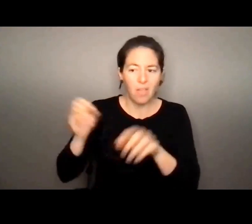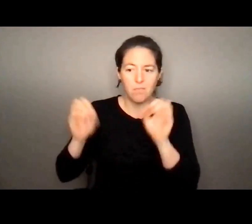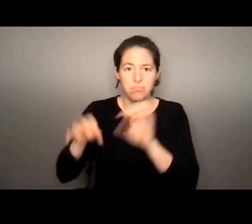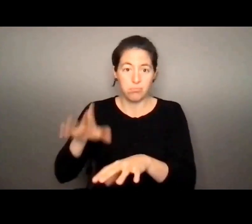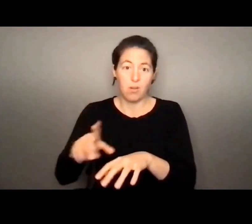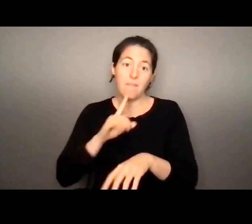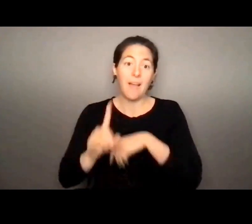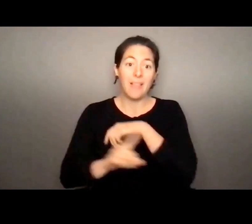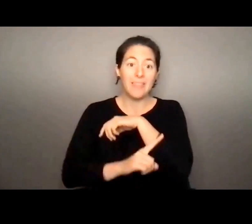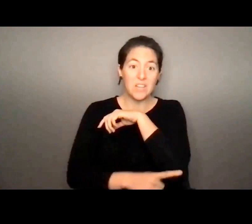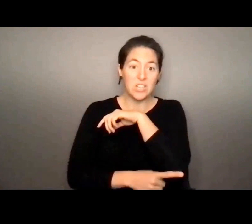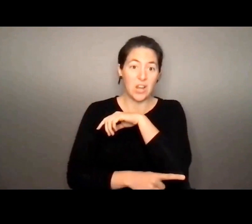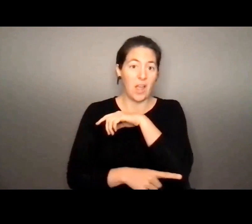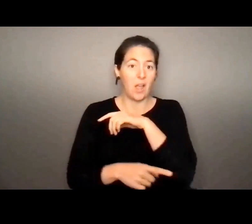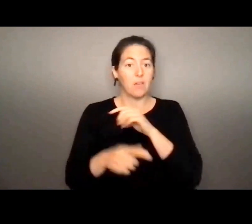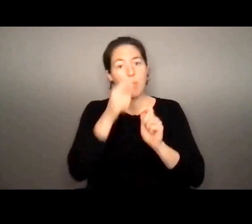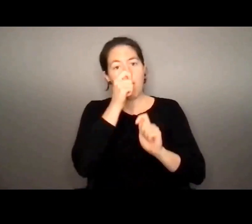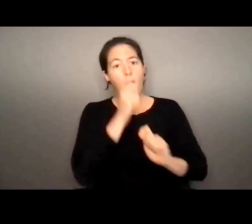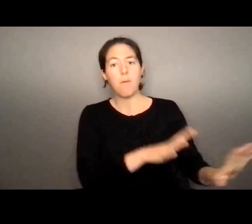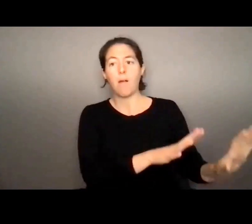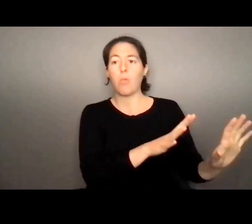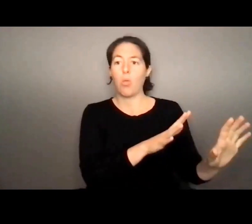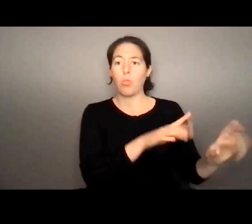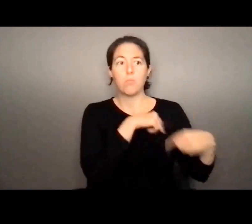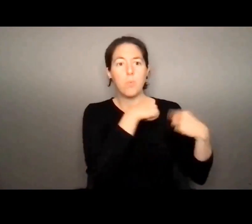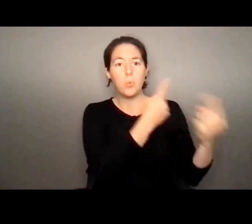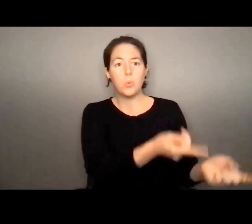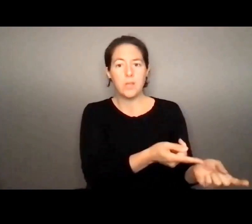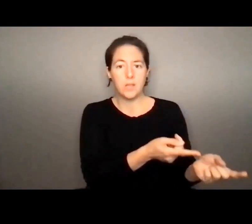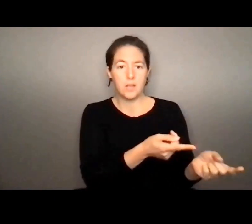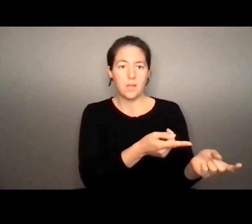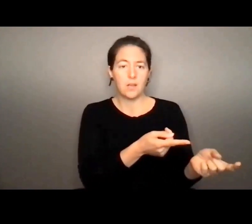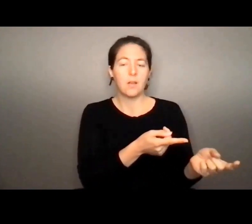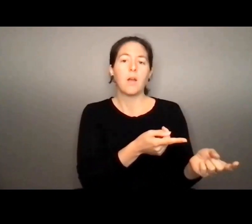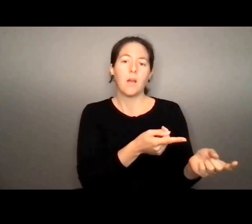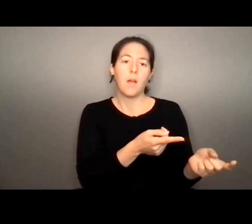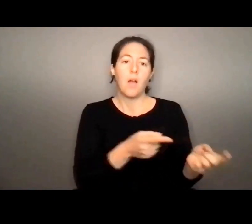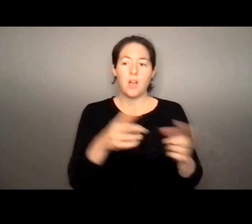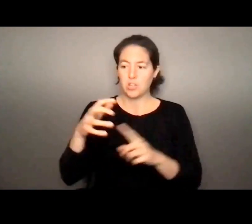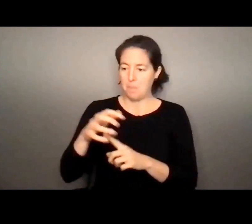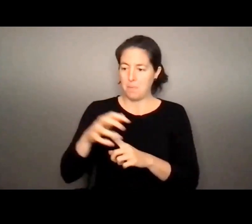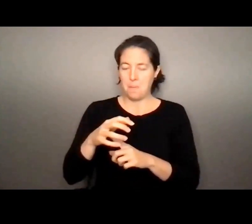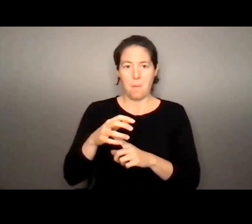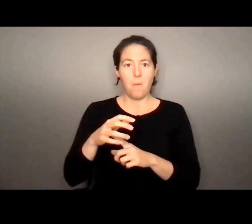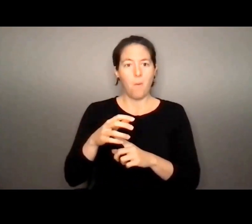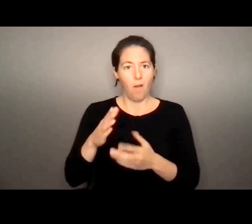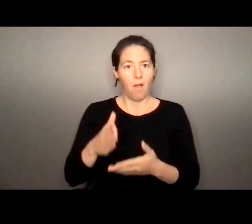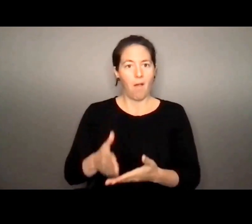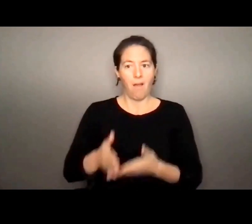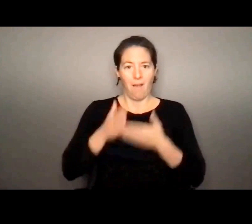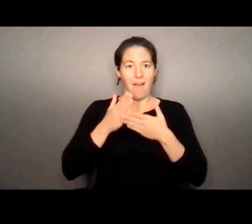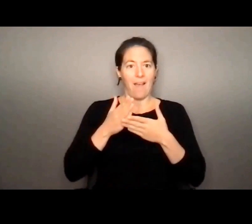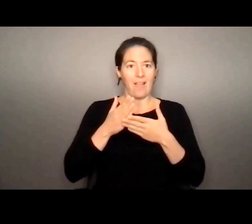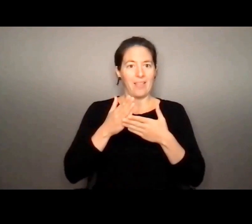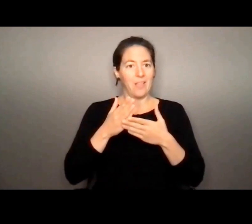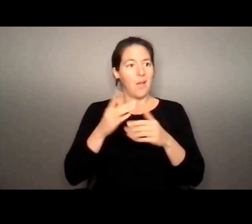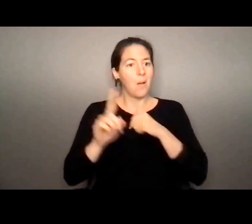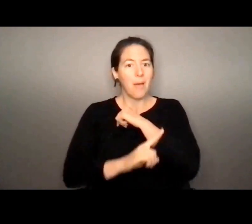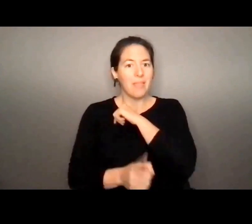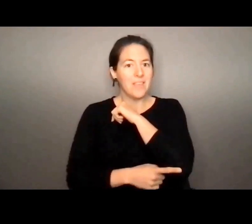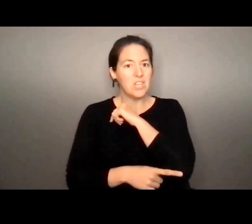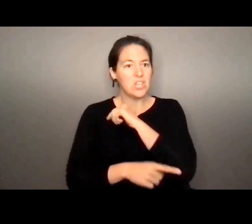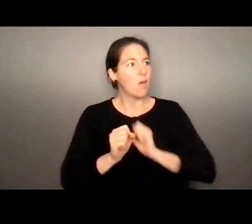ressource qu'on a abandonnée ou qu'on a laissé tomber. Puis, dans cette idée-là, les champignons nous permettent d'abandonner presque aucun déchet, presque